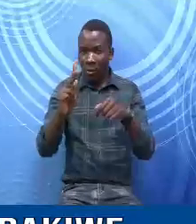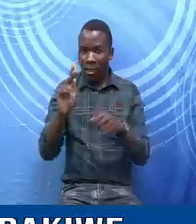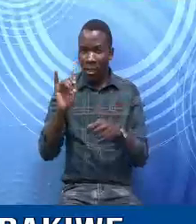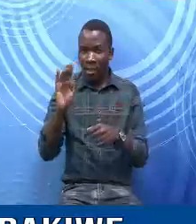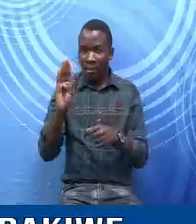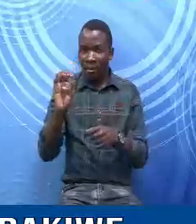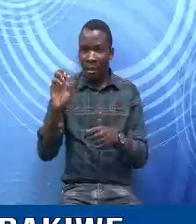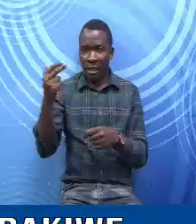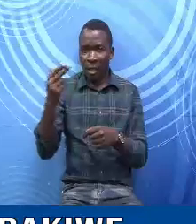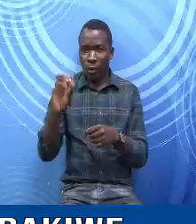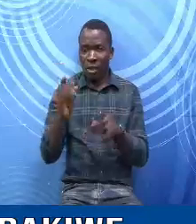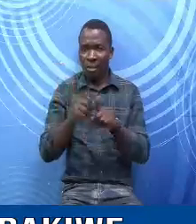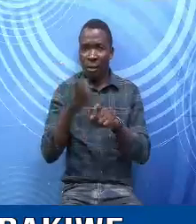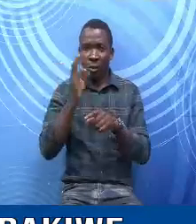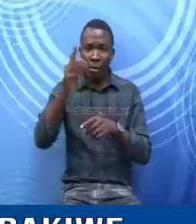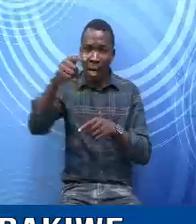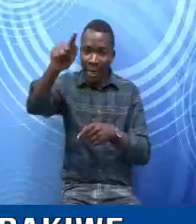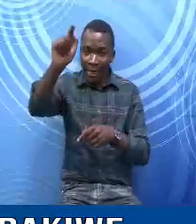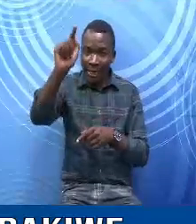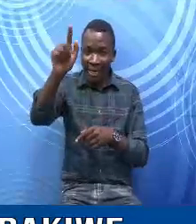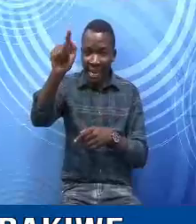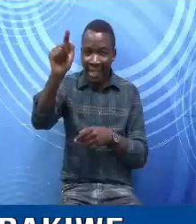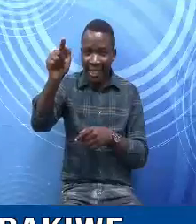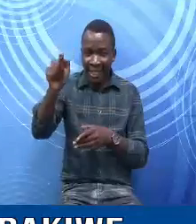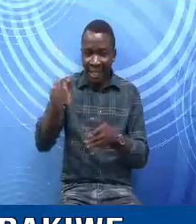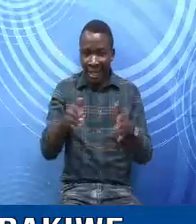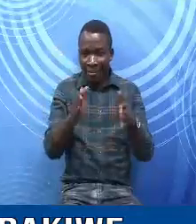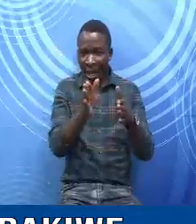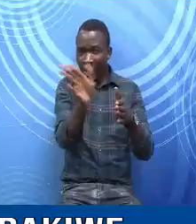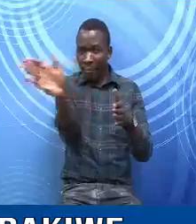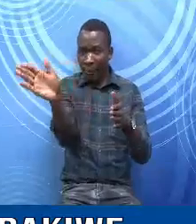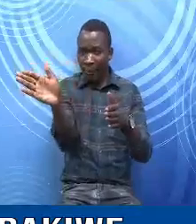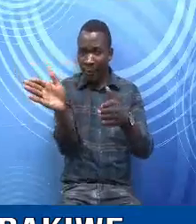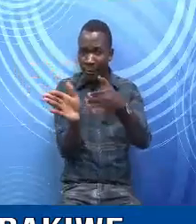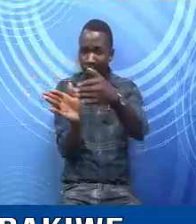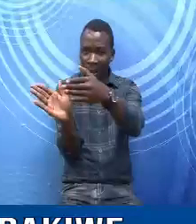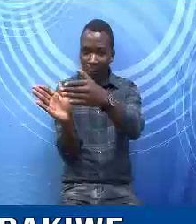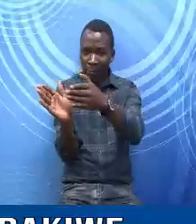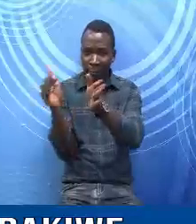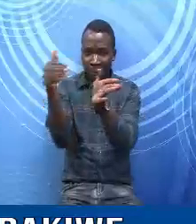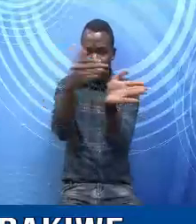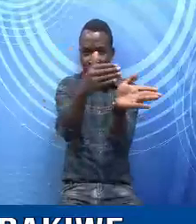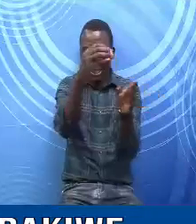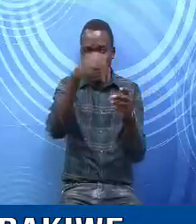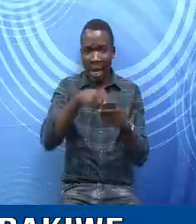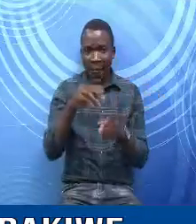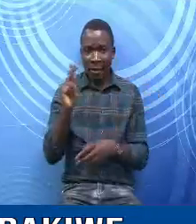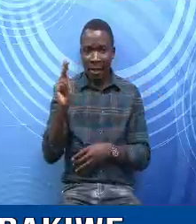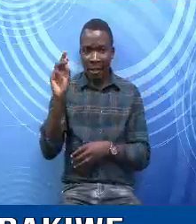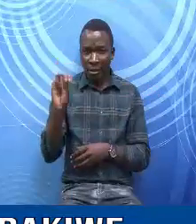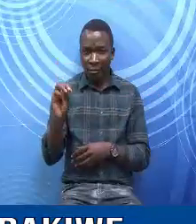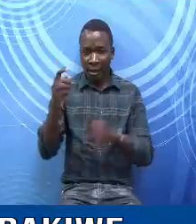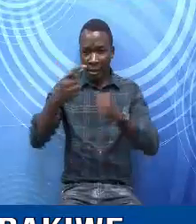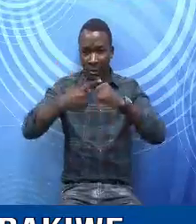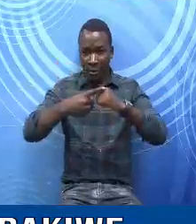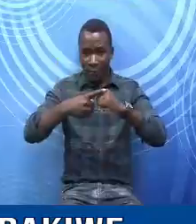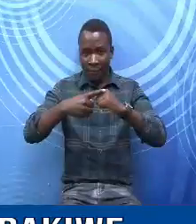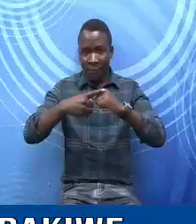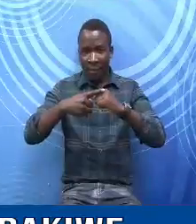hano hirya, iriya ni imihanda igenda mu dukaritsiye, harimo ibirometero bitandatu mu dukaritsiye twa